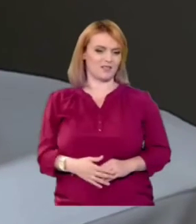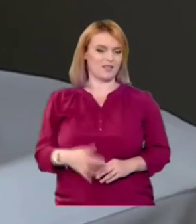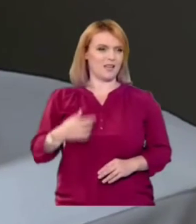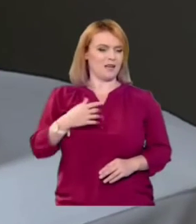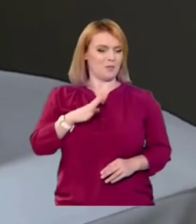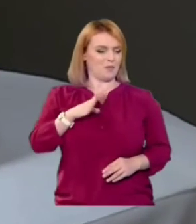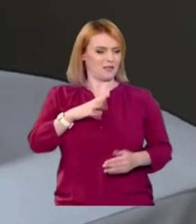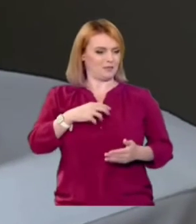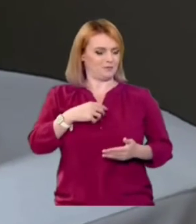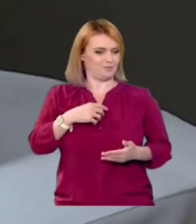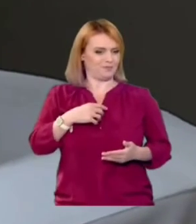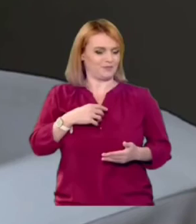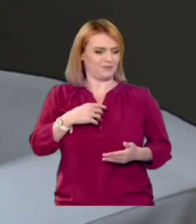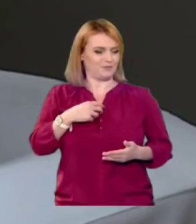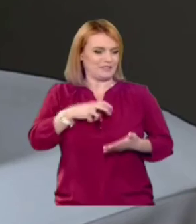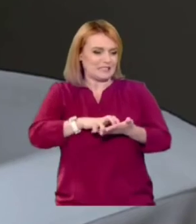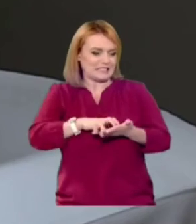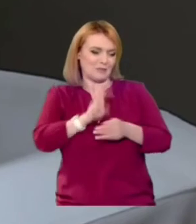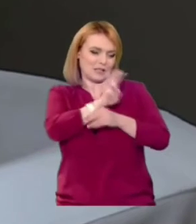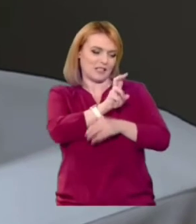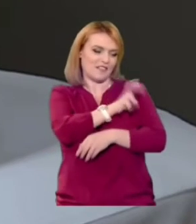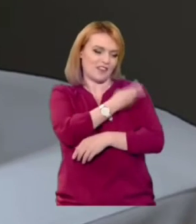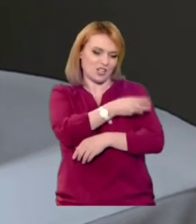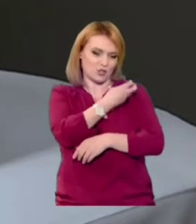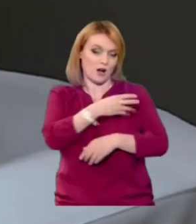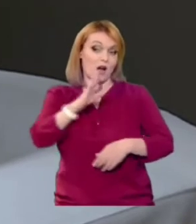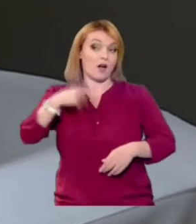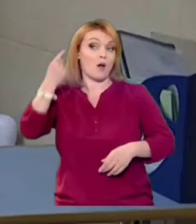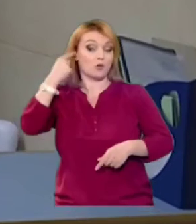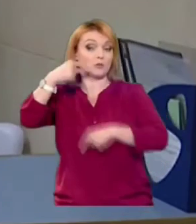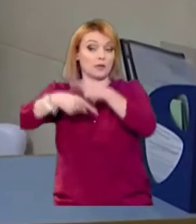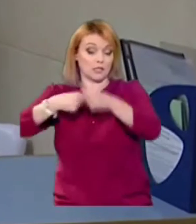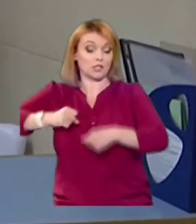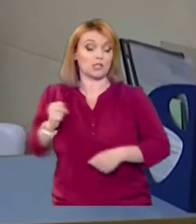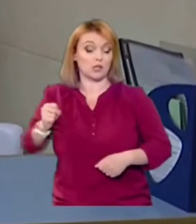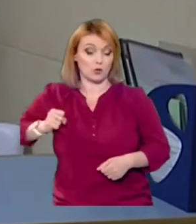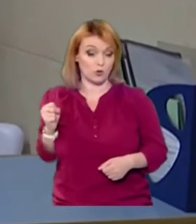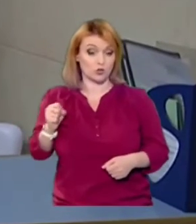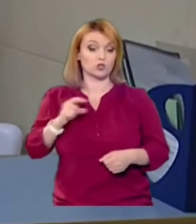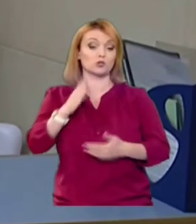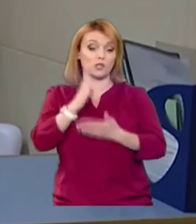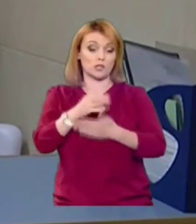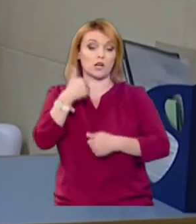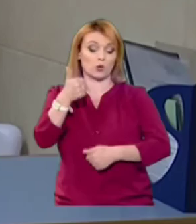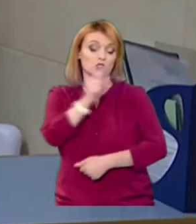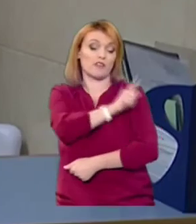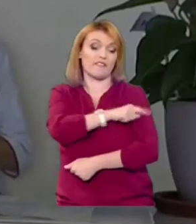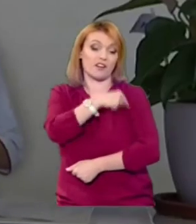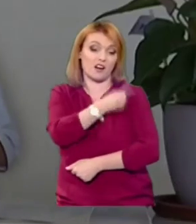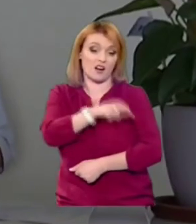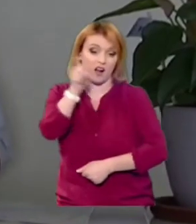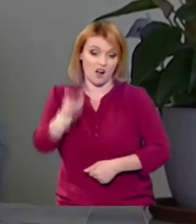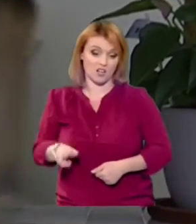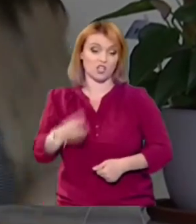frică să mă adresez la medic. Adică, și am auzit prin prieteni, că un medic foarte bun și o